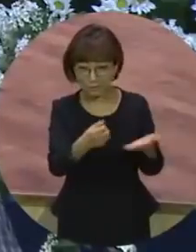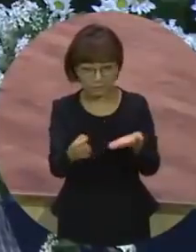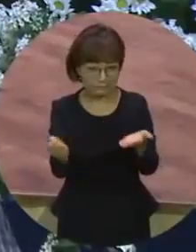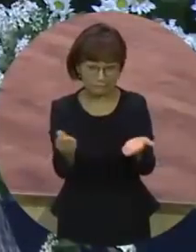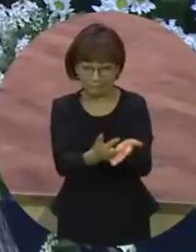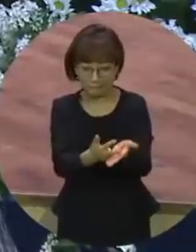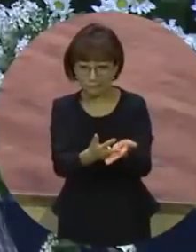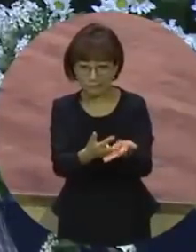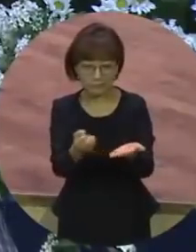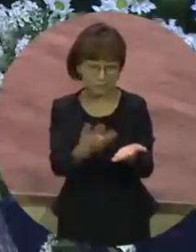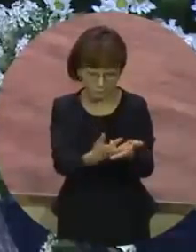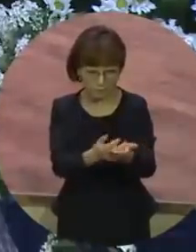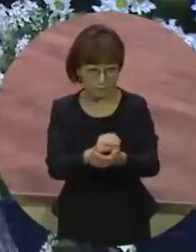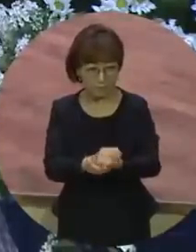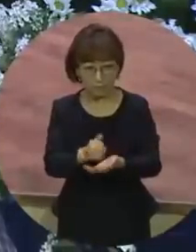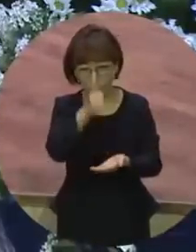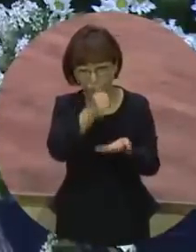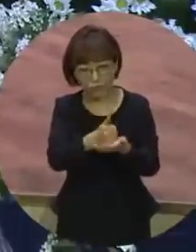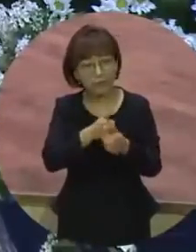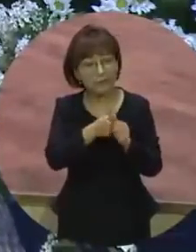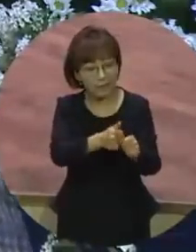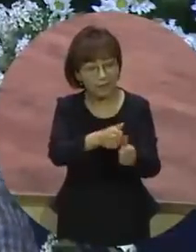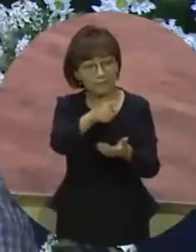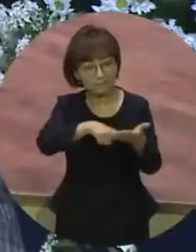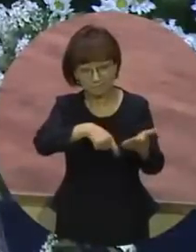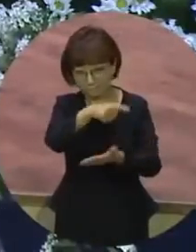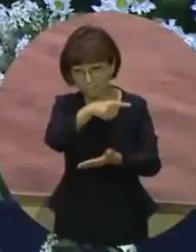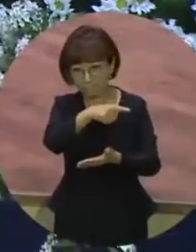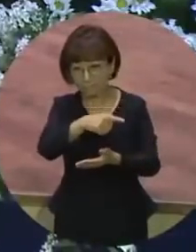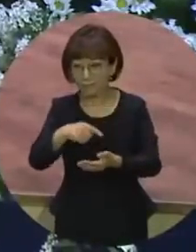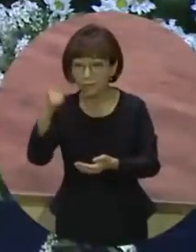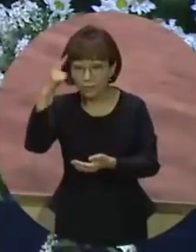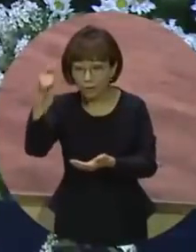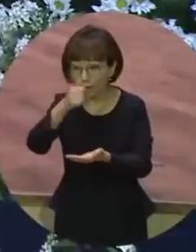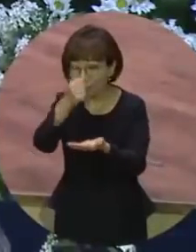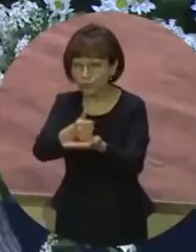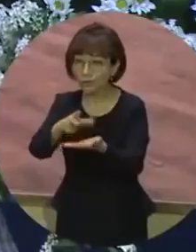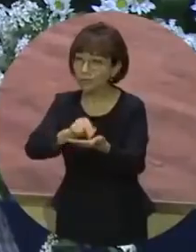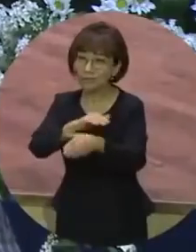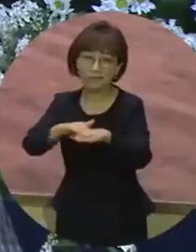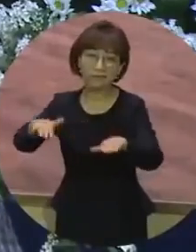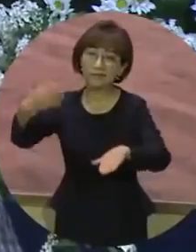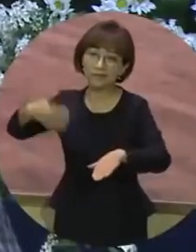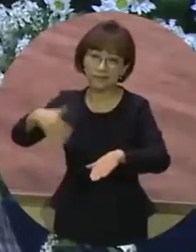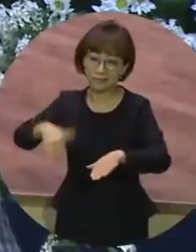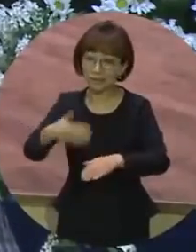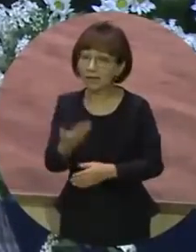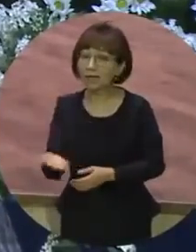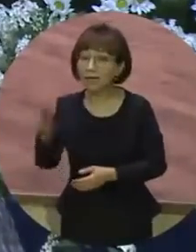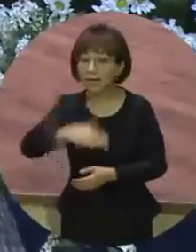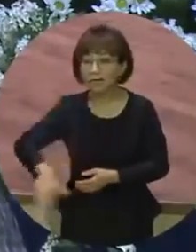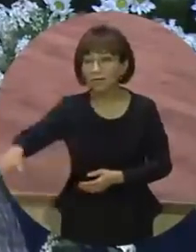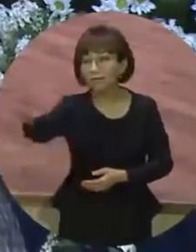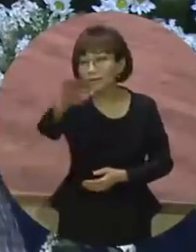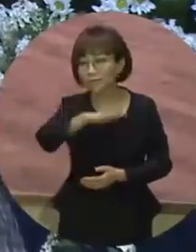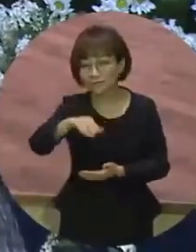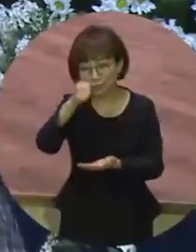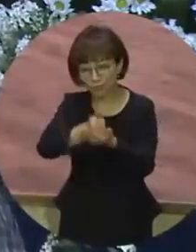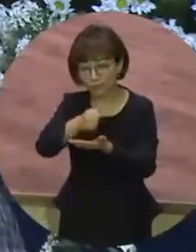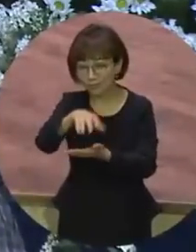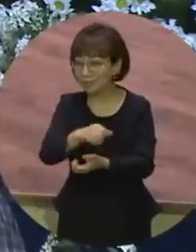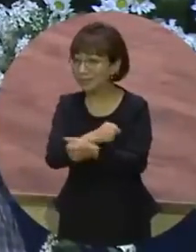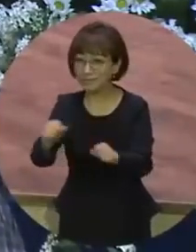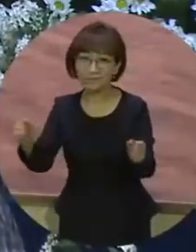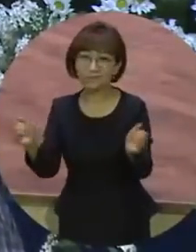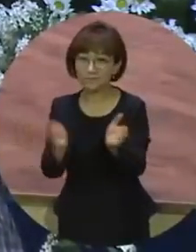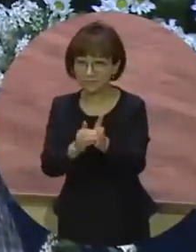죄 그대로 대가를 받습니다. 왜냐? 죄 해결을 못 받았기 때문에. 우리는 죄에서 해방됐기 때문에 예수